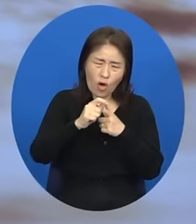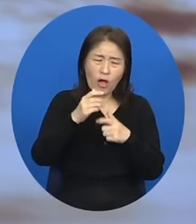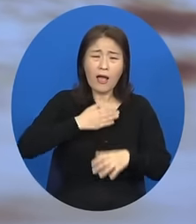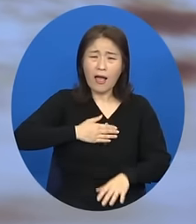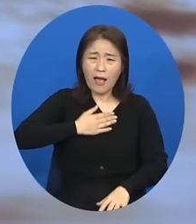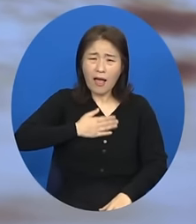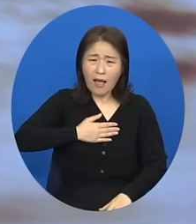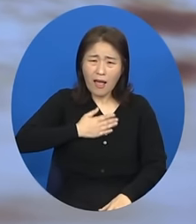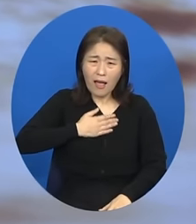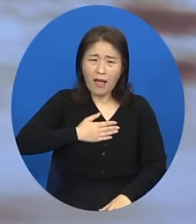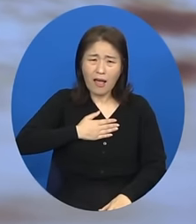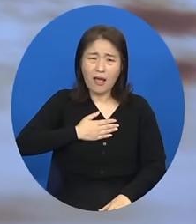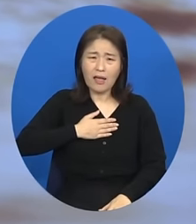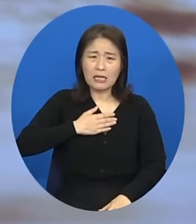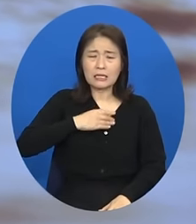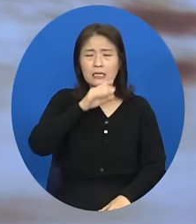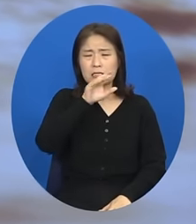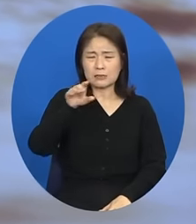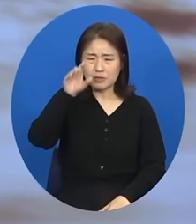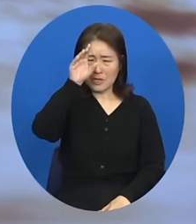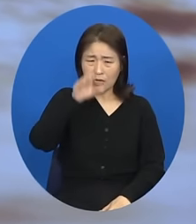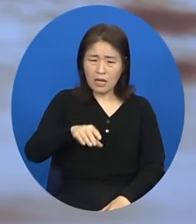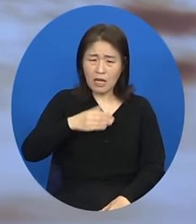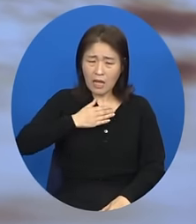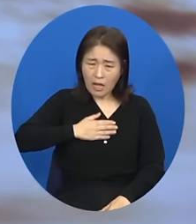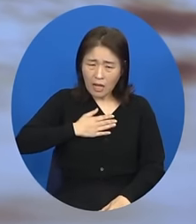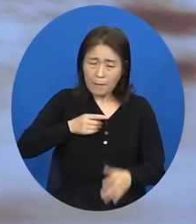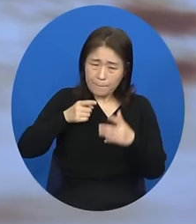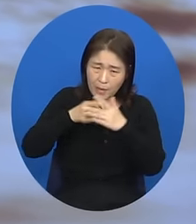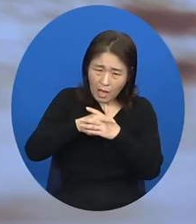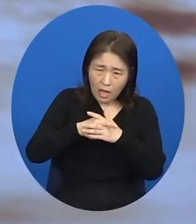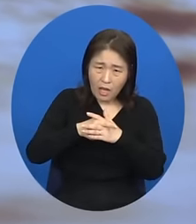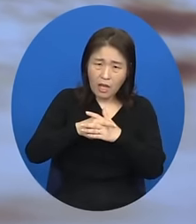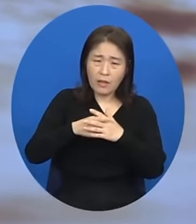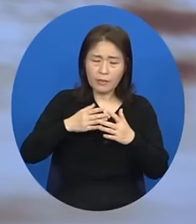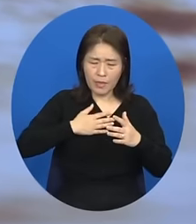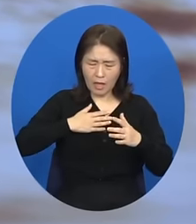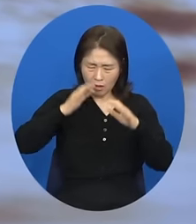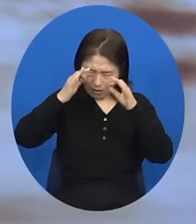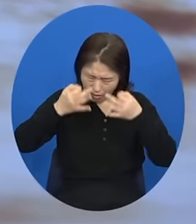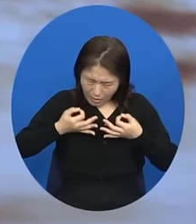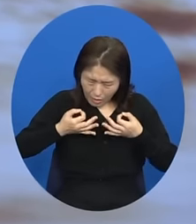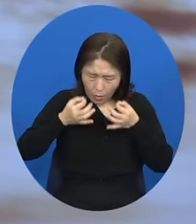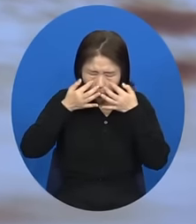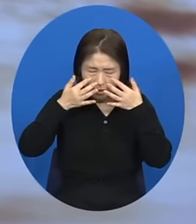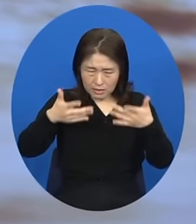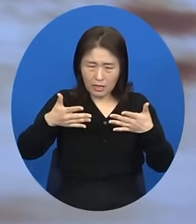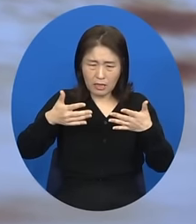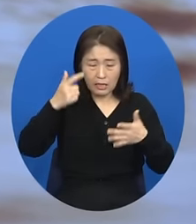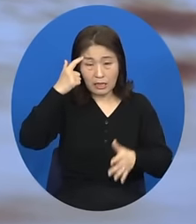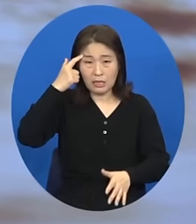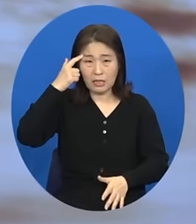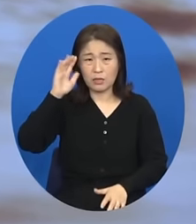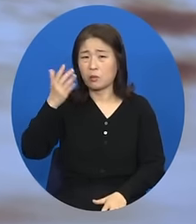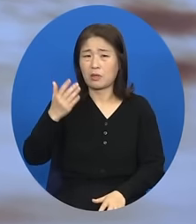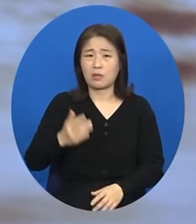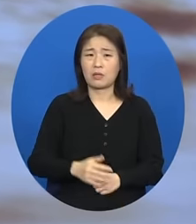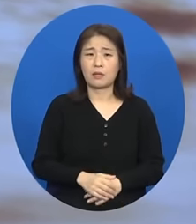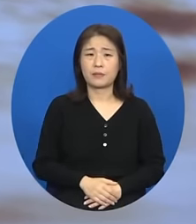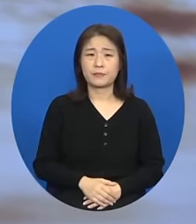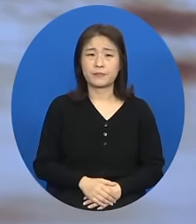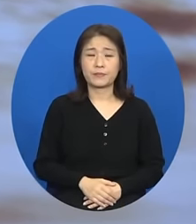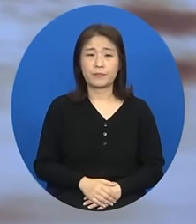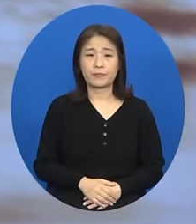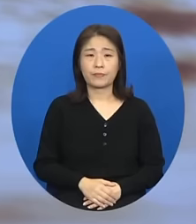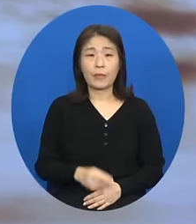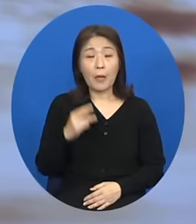고백을 하는 것이 이 바울이었던 거예요. 여러분, 십자가를 경험하면요 이 모습이 보이게 되는 거예요. 바울은 자책을 하지